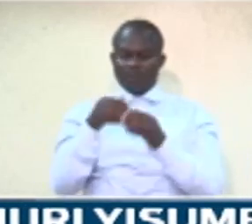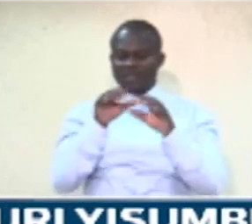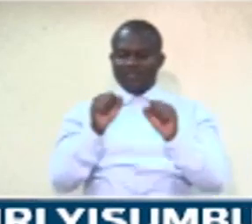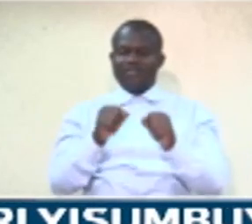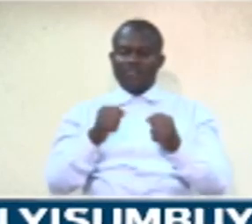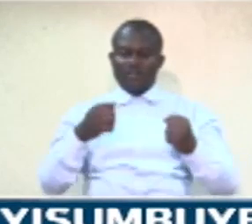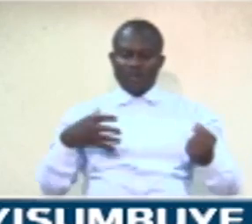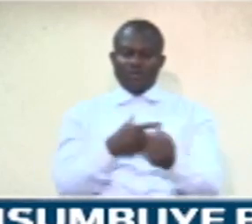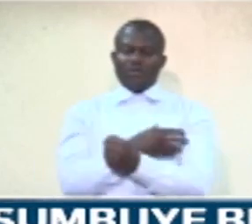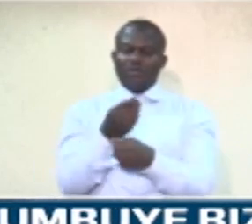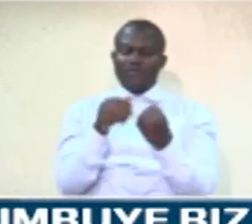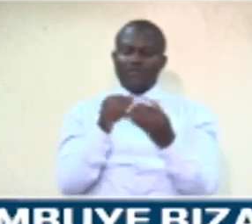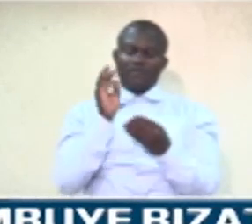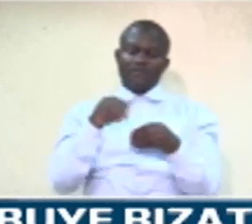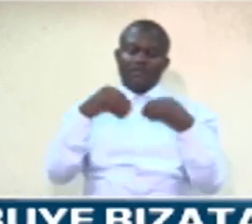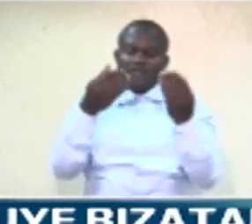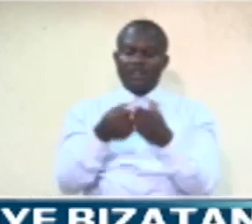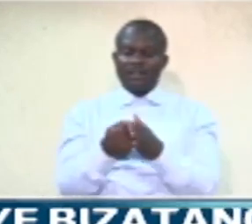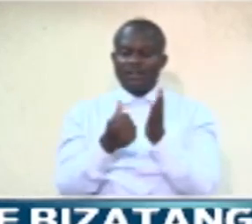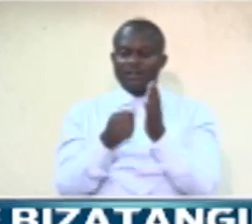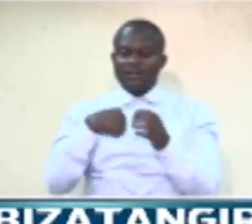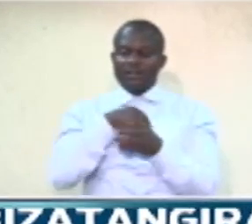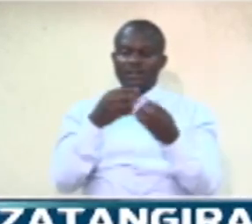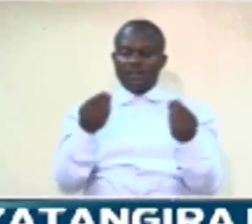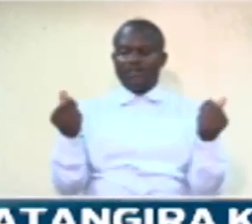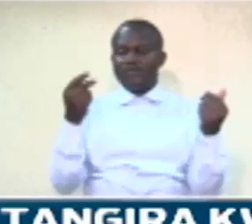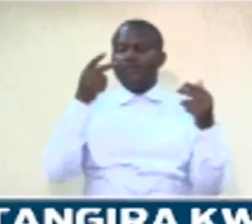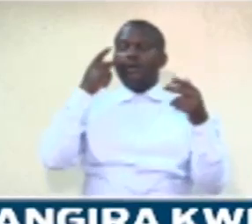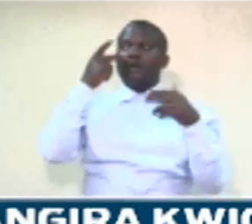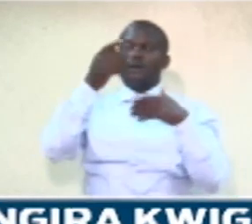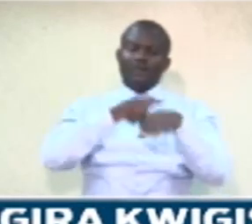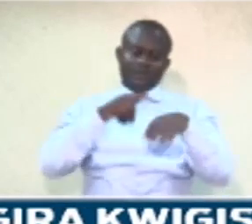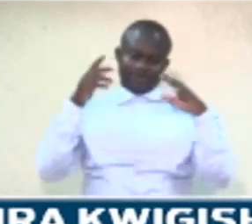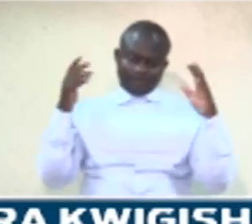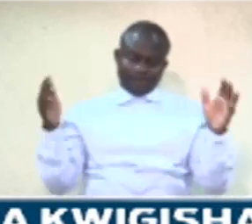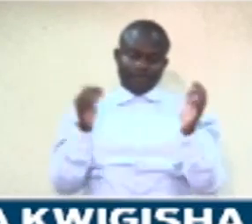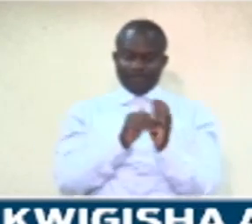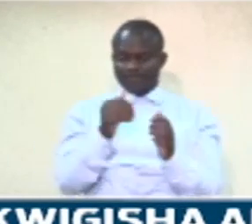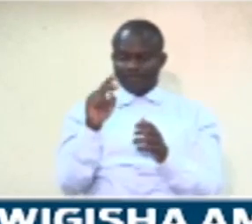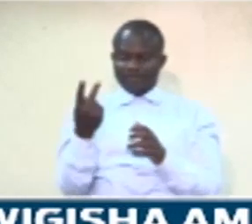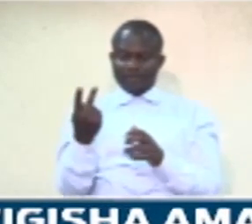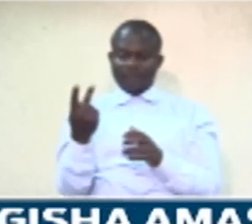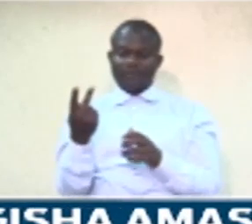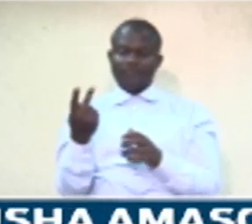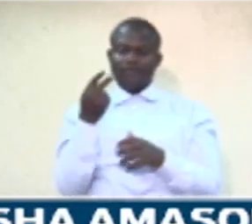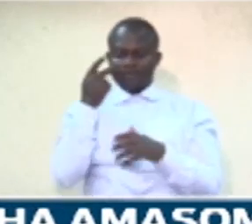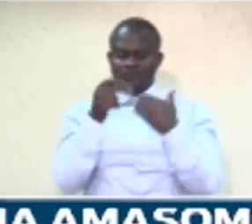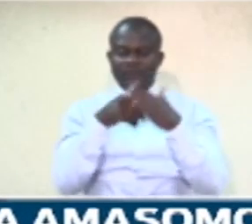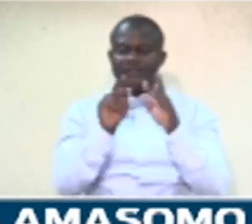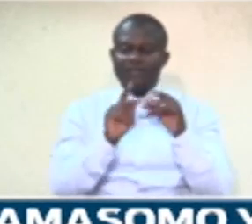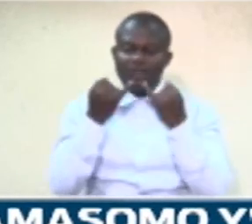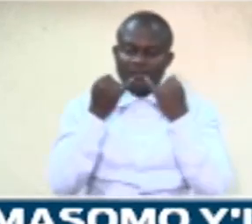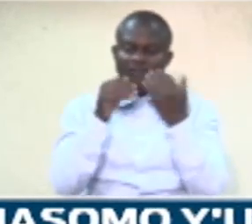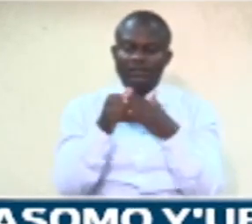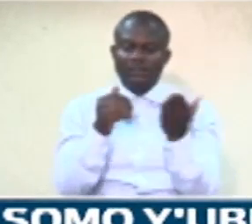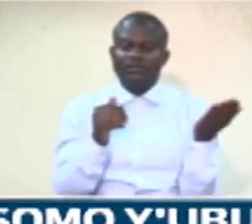mu butabera, amafaranga nzatanga, ikibazo cyaje gikurikiranwe kizarinde gikemuka, ugasanga igihe kinini cyane. Hakaba n'ikindi cya kabiri uzasanga umuntu akagwara atariko, uyu